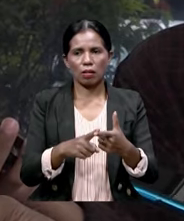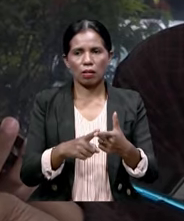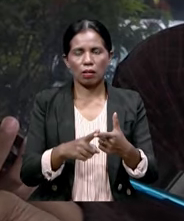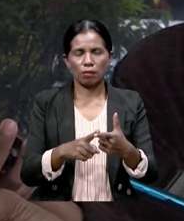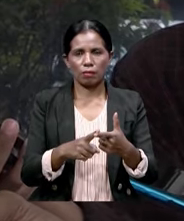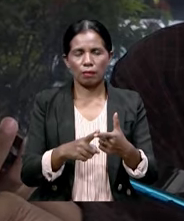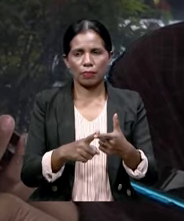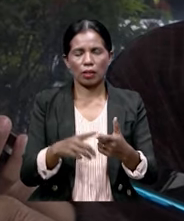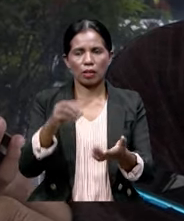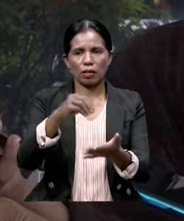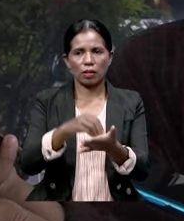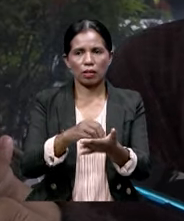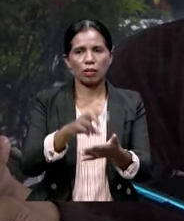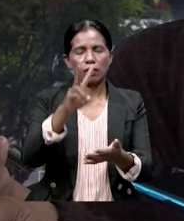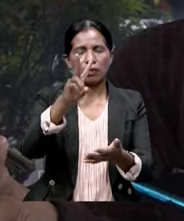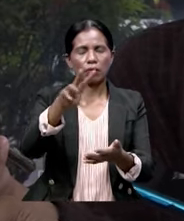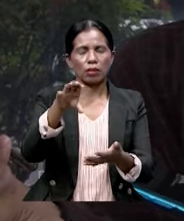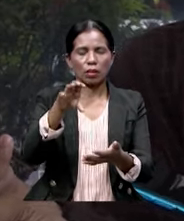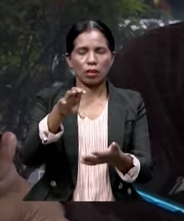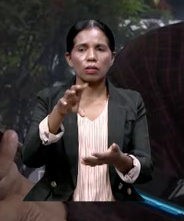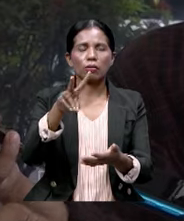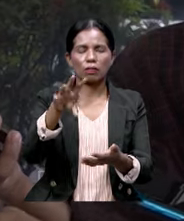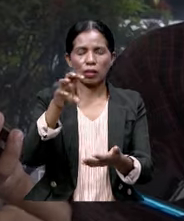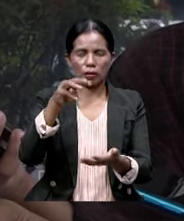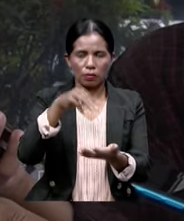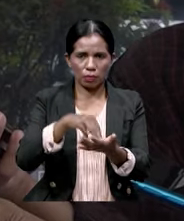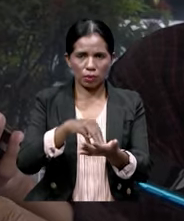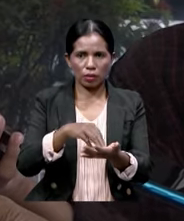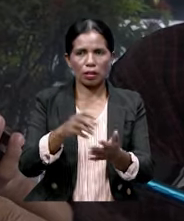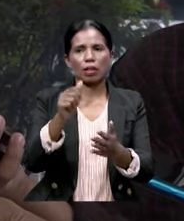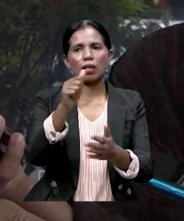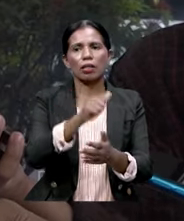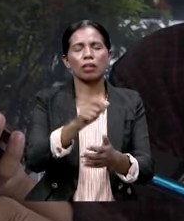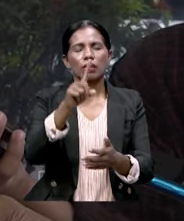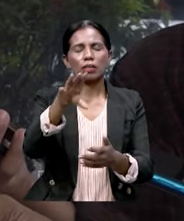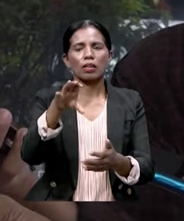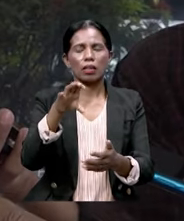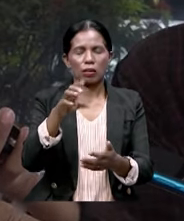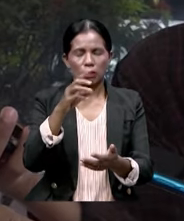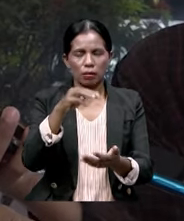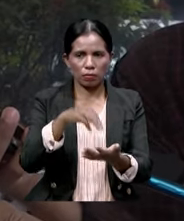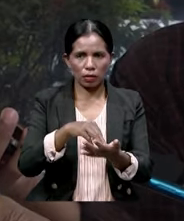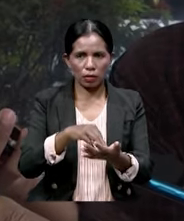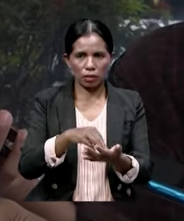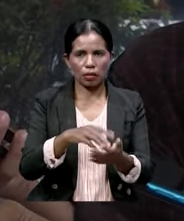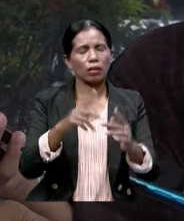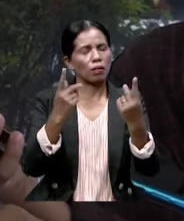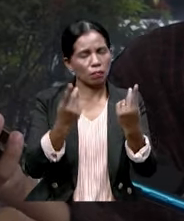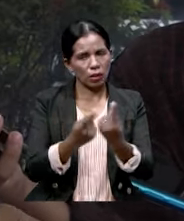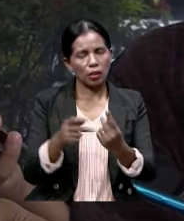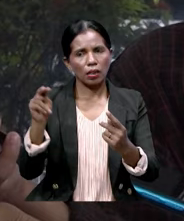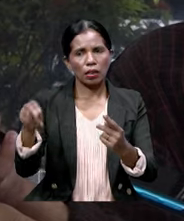ini montat ini bel 200.000. Mai be orsi ada yang bapak verifika matu untia bapak 6.000. Saya malakong. Impresario ne